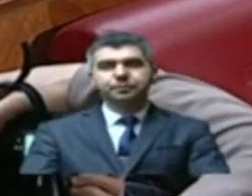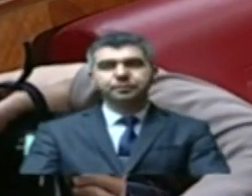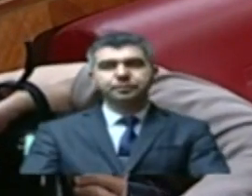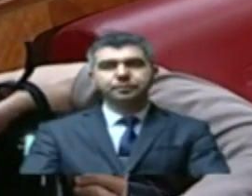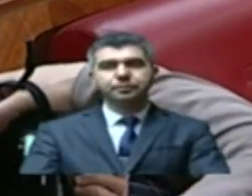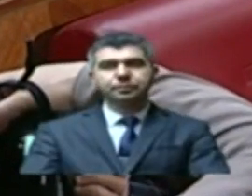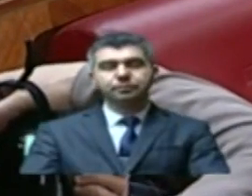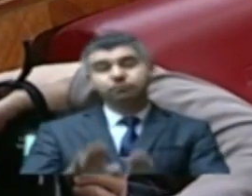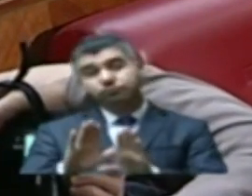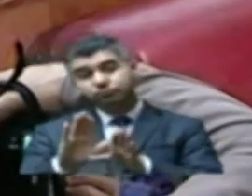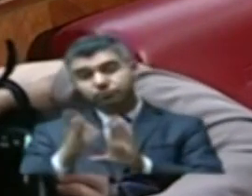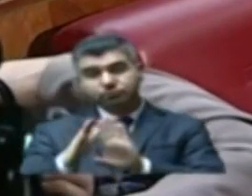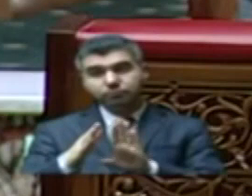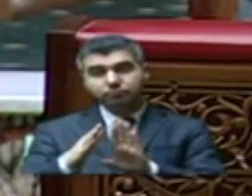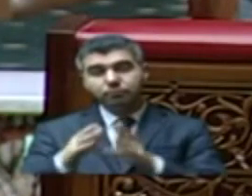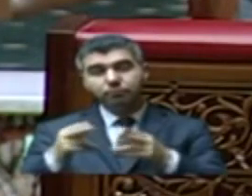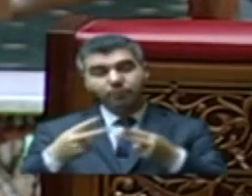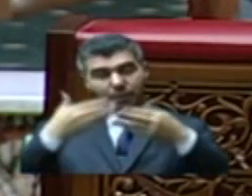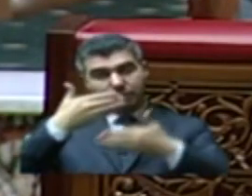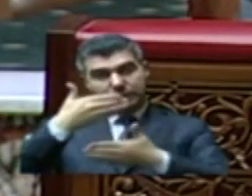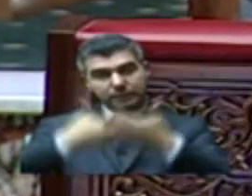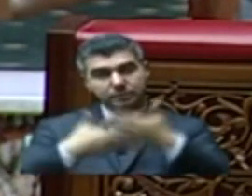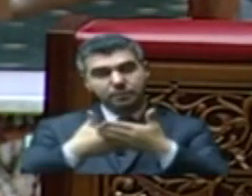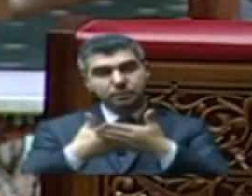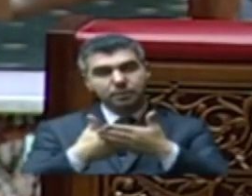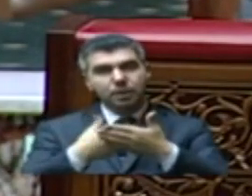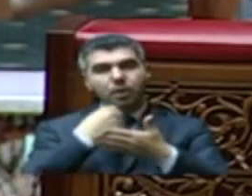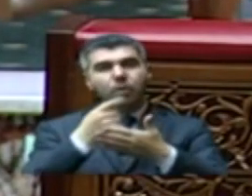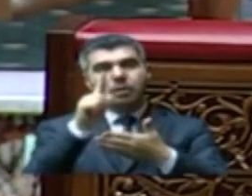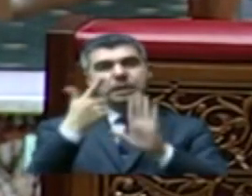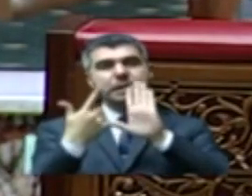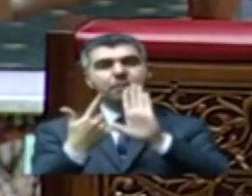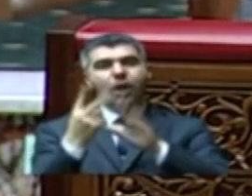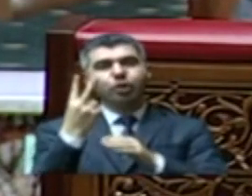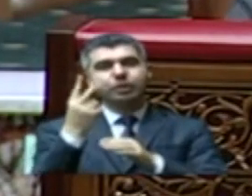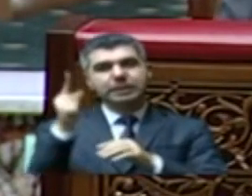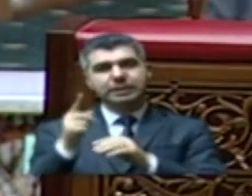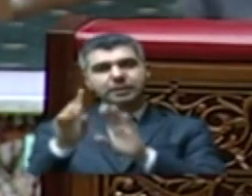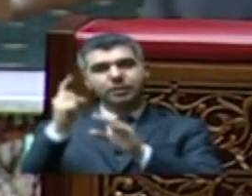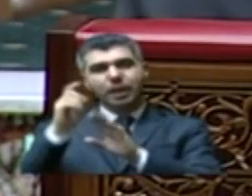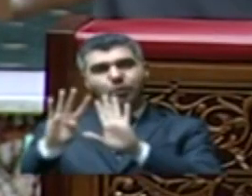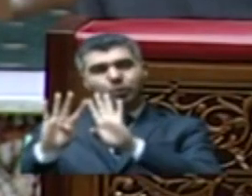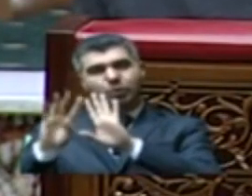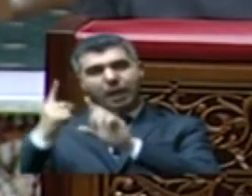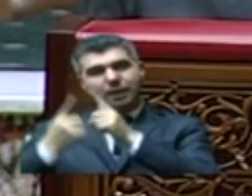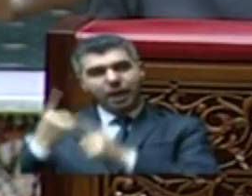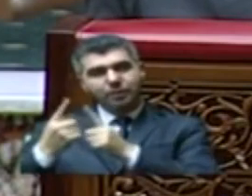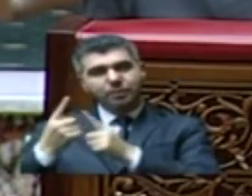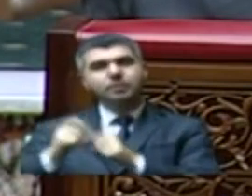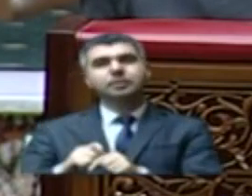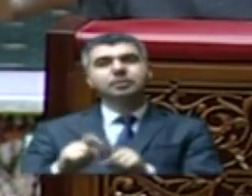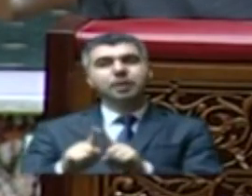واللي صدر بشأنه واحد المرسوم 27 نوفمبر كيحدد الشروط ديال منح التعويضات العائلية